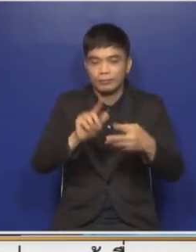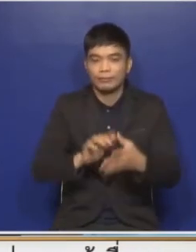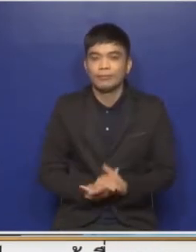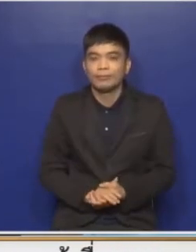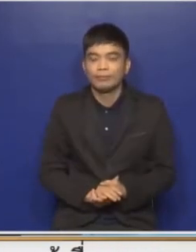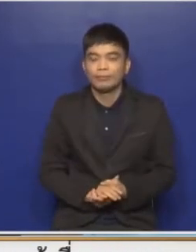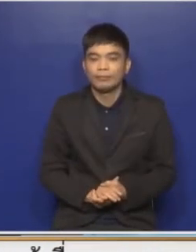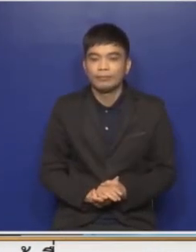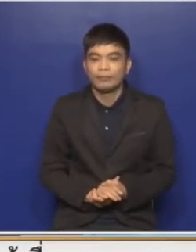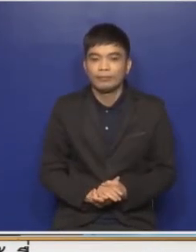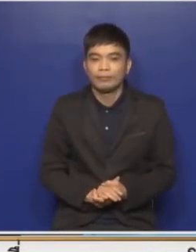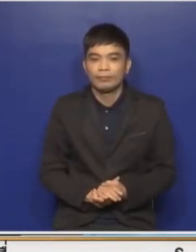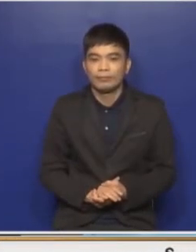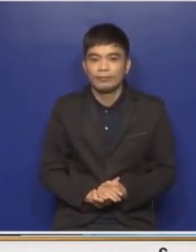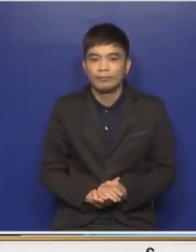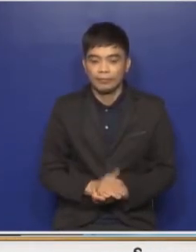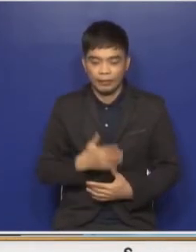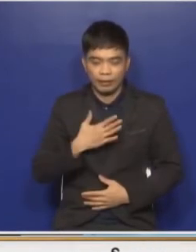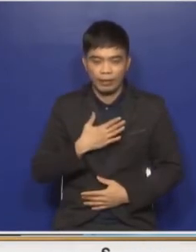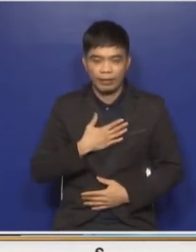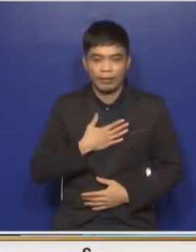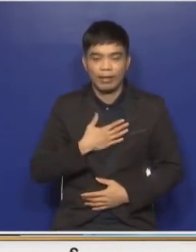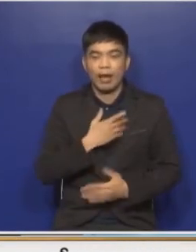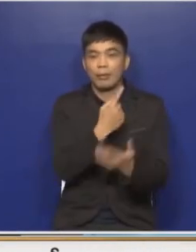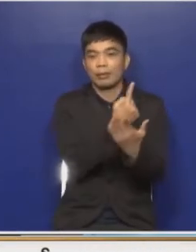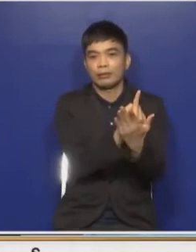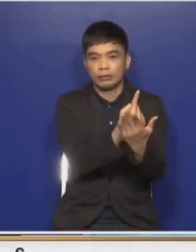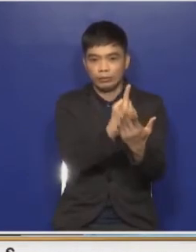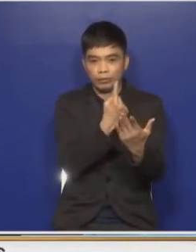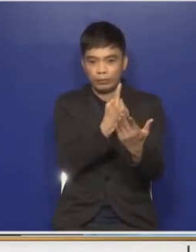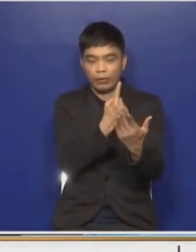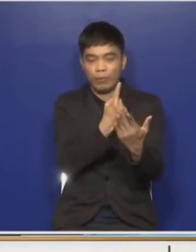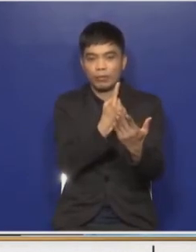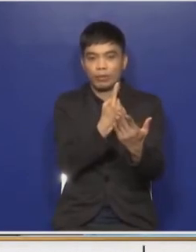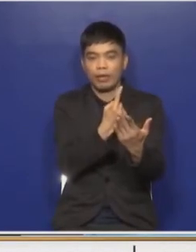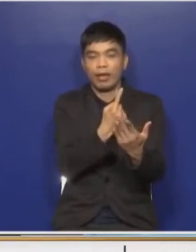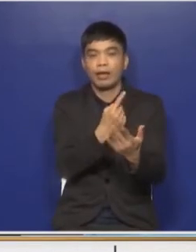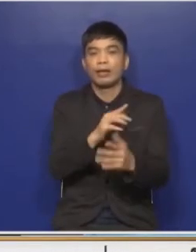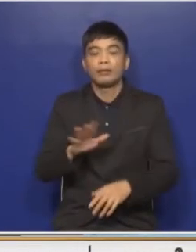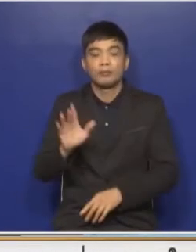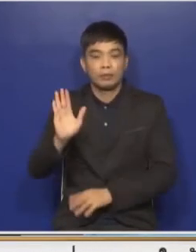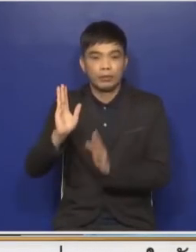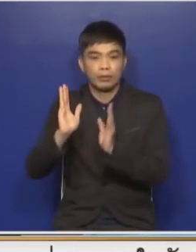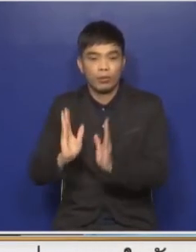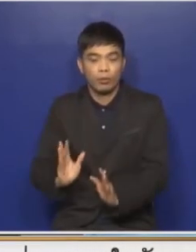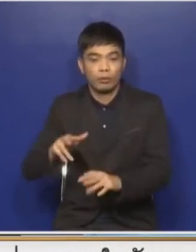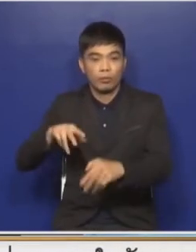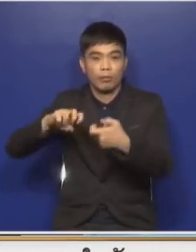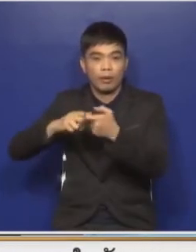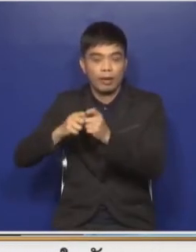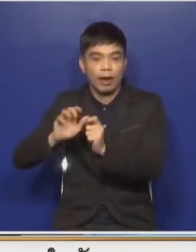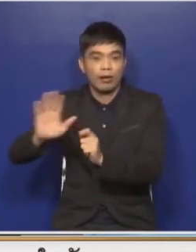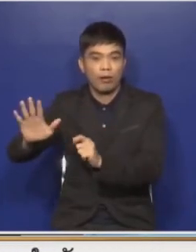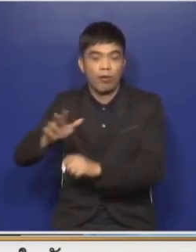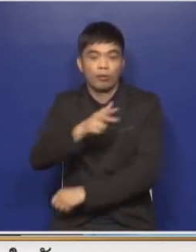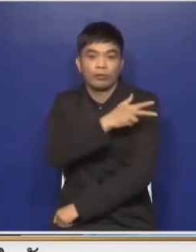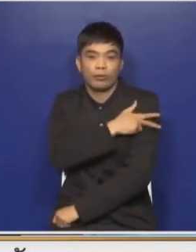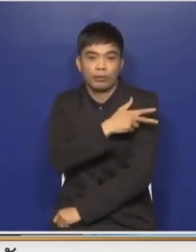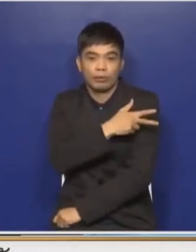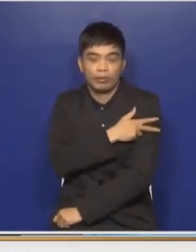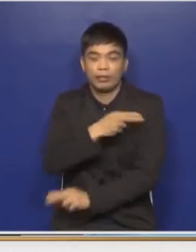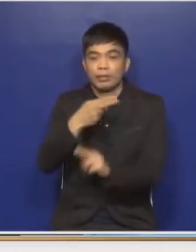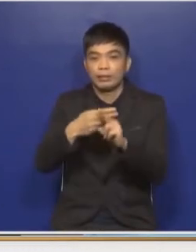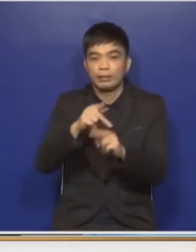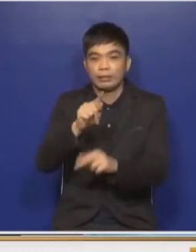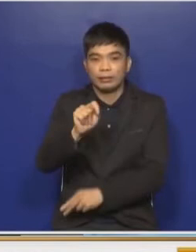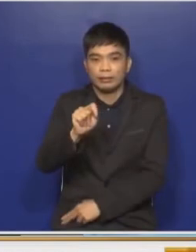เรียนจากในฐานะที่ผมเป็นผู้แทนราษฎรบัญชีรายชื่อนะครับกระผมได้รับคำร้องเรียนจากดร.ธีตาลีไตรส